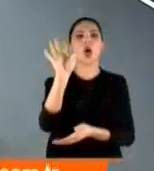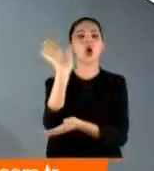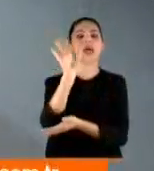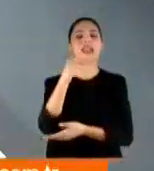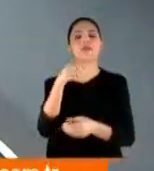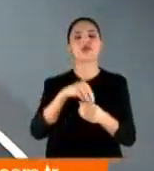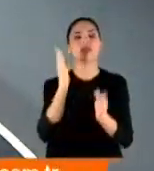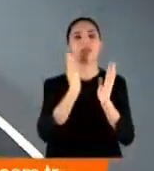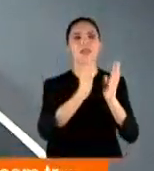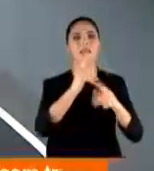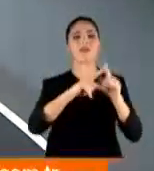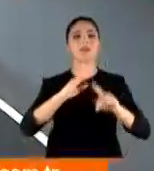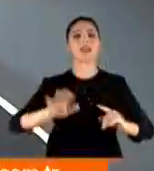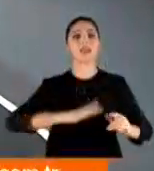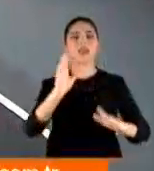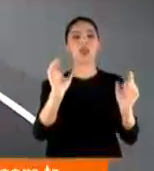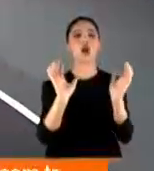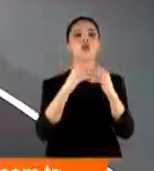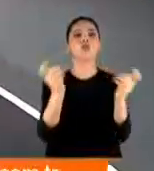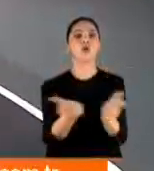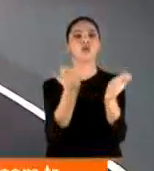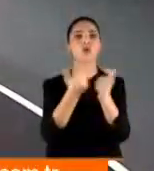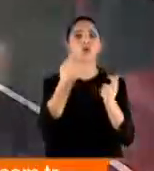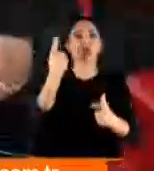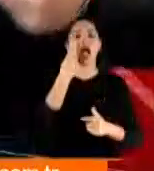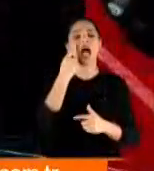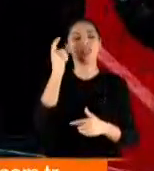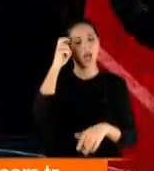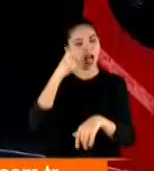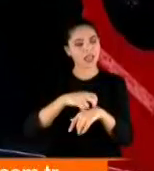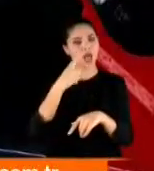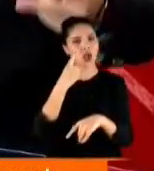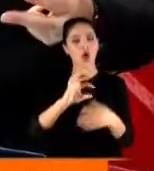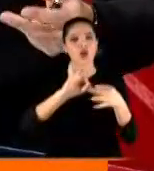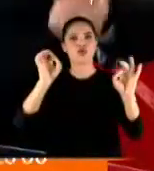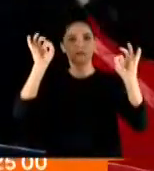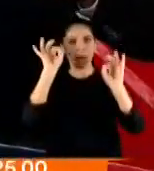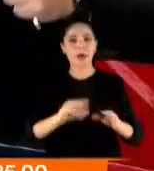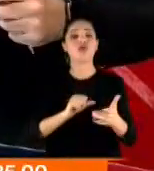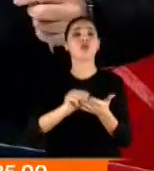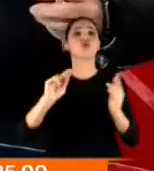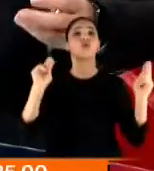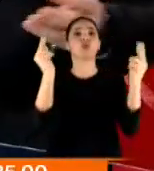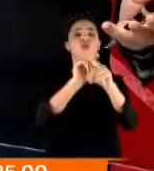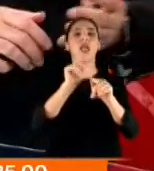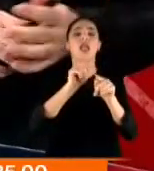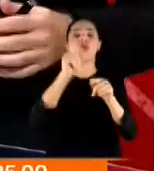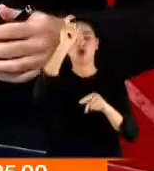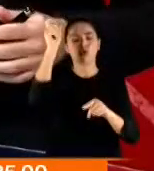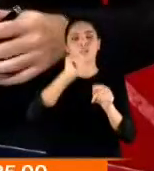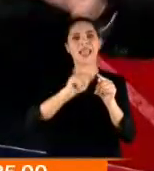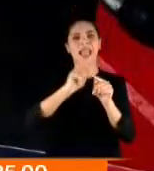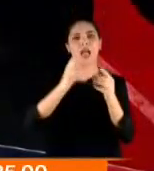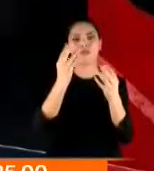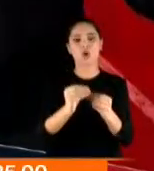CHP Genel Başkanı Kemal Kılıçdaroğlu grup toplantısında söze Atatürk'ü anarak başladı. Ardından tüm dünya gibi Türkiye'nin de ekonomik olarak salgından